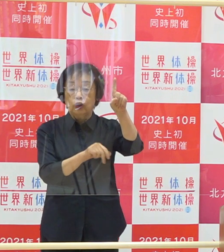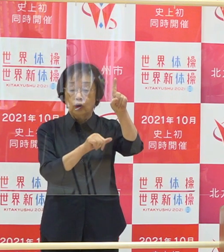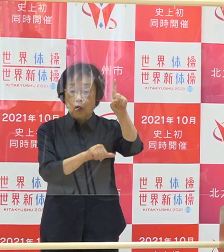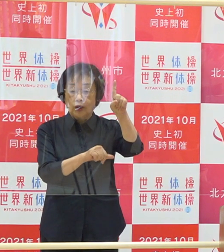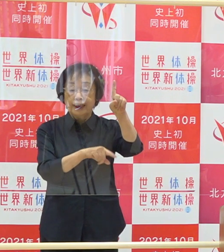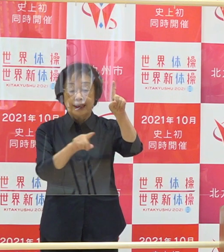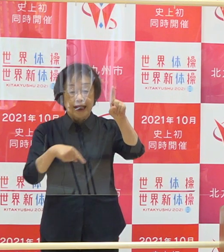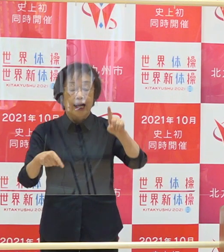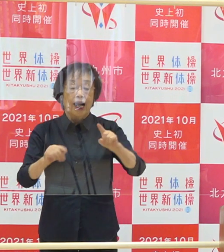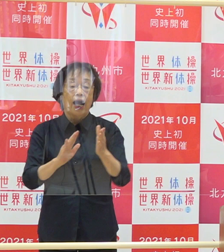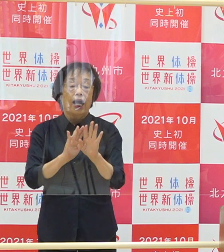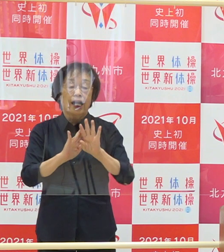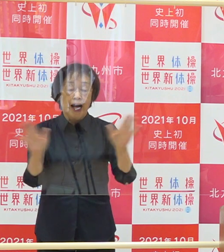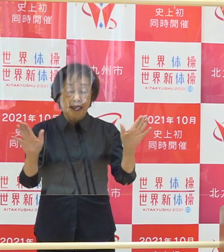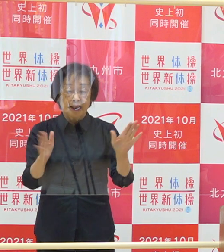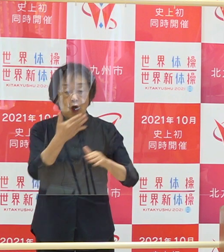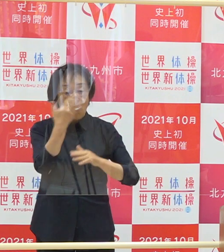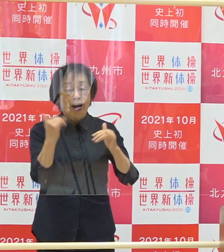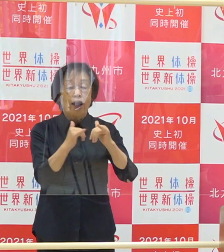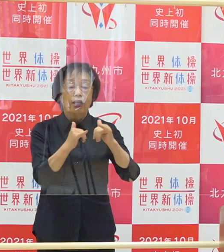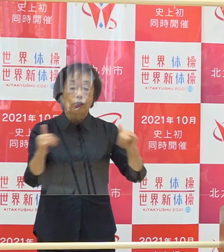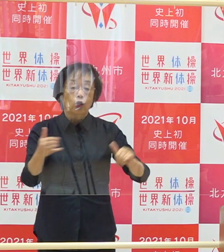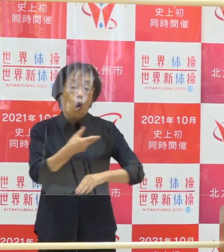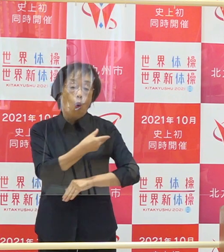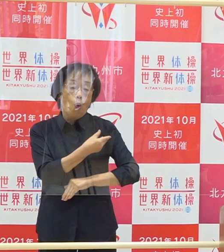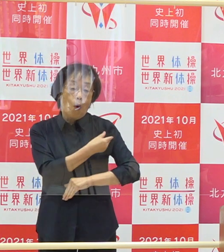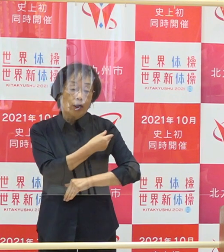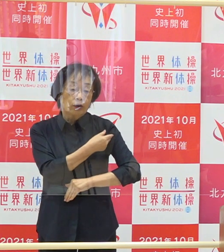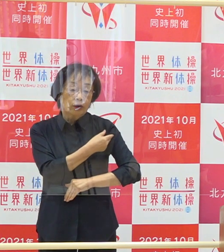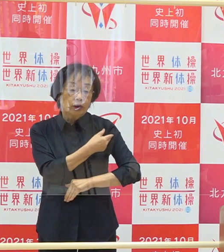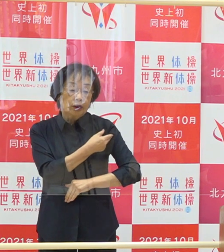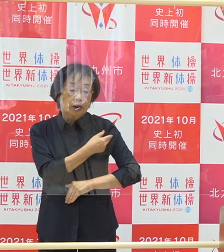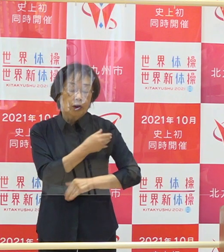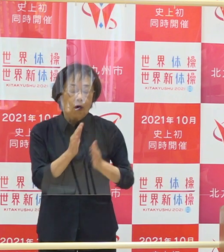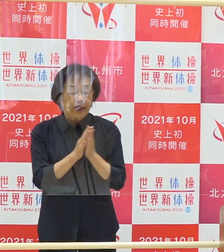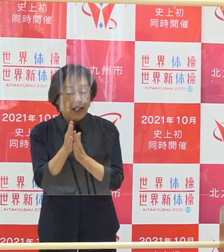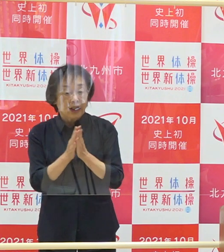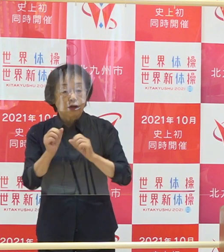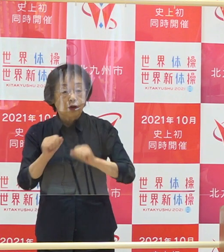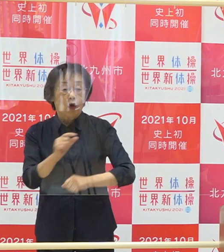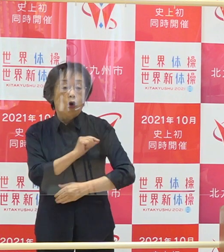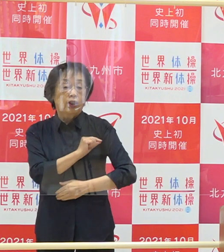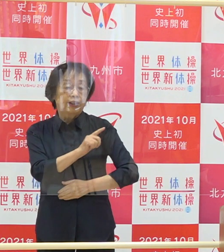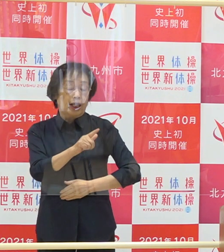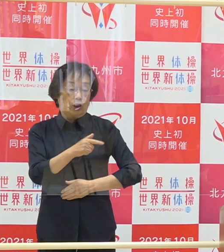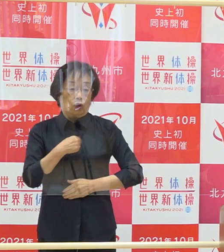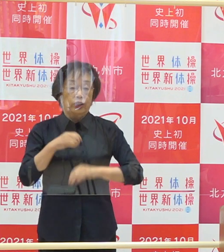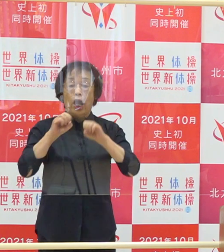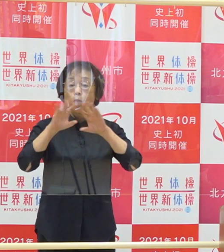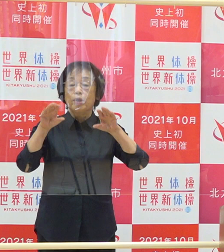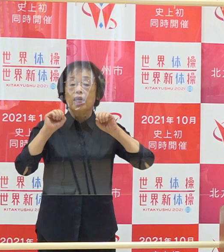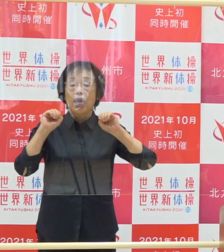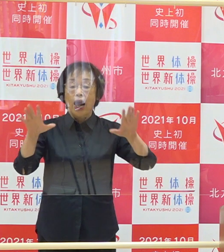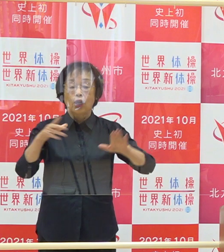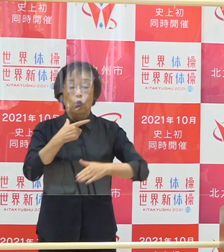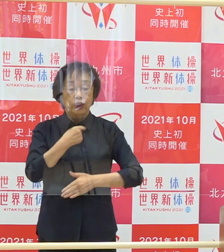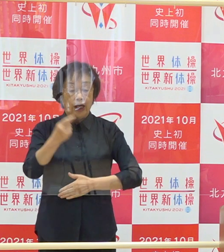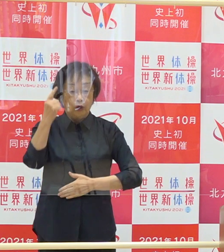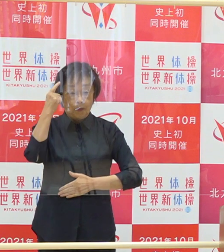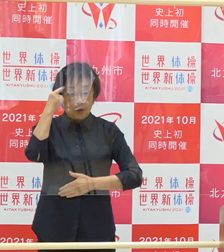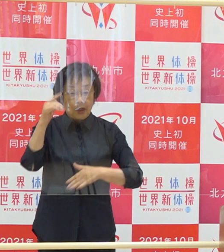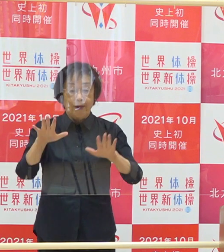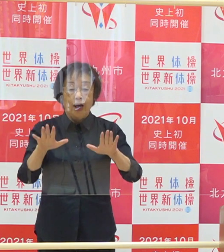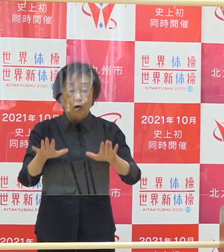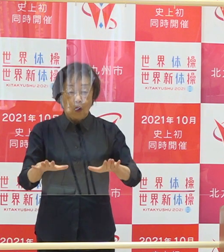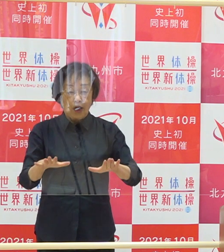に若者のワクチン接種を推進することが課題でありますから、積極的に PR を行っていきたいと考えます。今